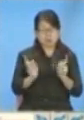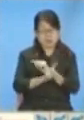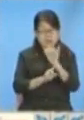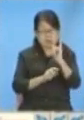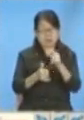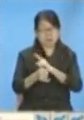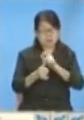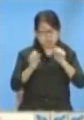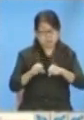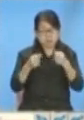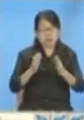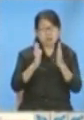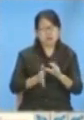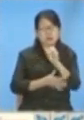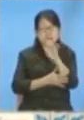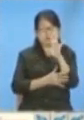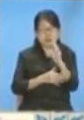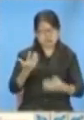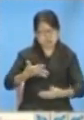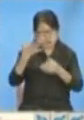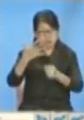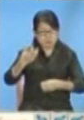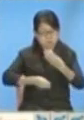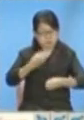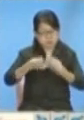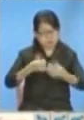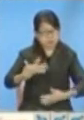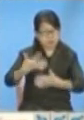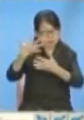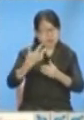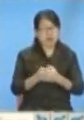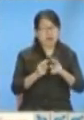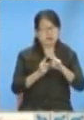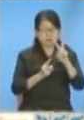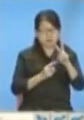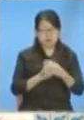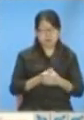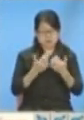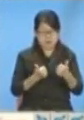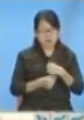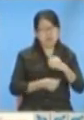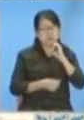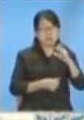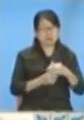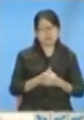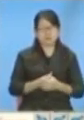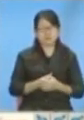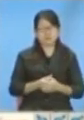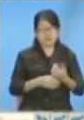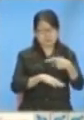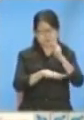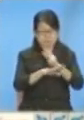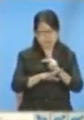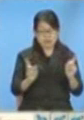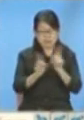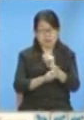ใช้ดุลพินิจไปแล้วไว้ให้57ท่านเนี่ยพูดได้ประเด็นที่2ผมกำลังกราบเรียนว่าเมื่อท่านประธ